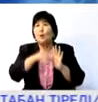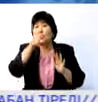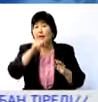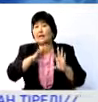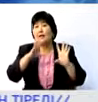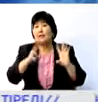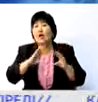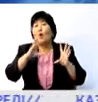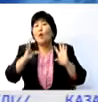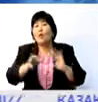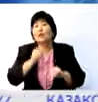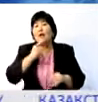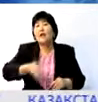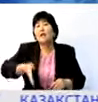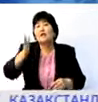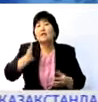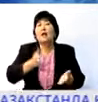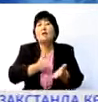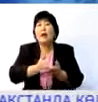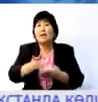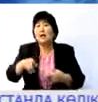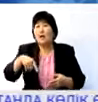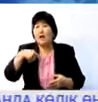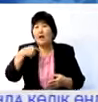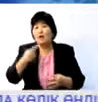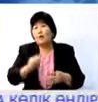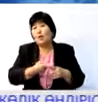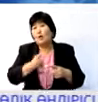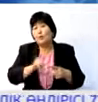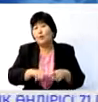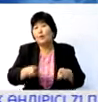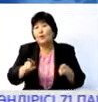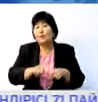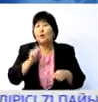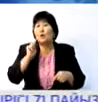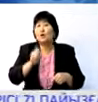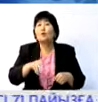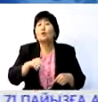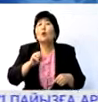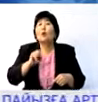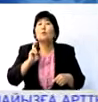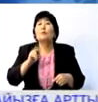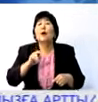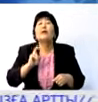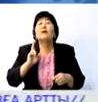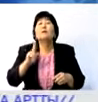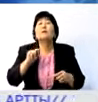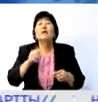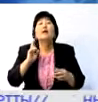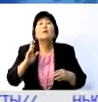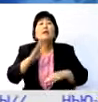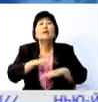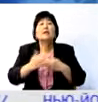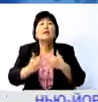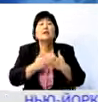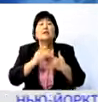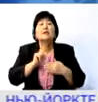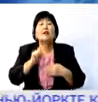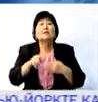нәтижесін қорытындылаған жиында бағытталған сөз. Бұл жолы ұр торпақ кімге тиді, кім қандай тәртіптік шара